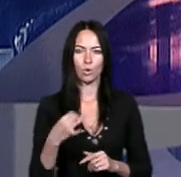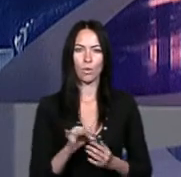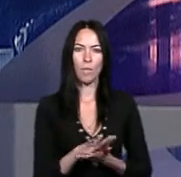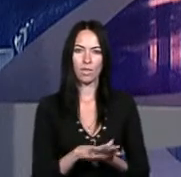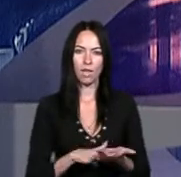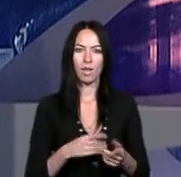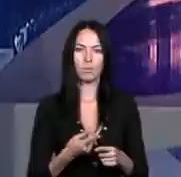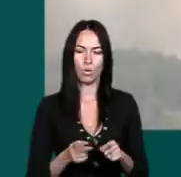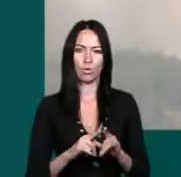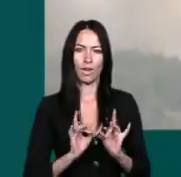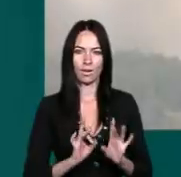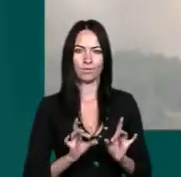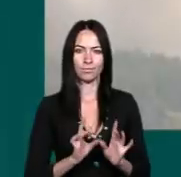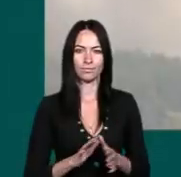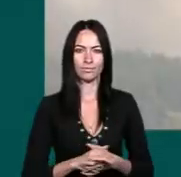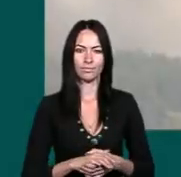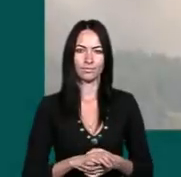таке.